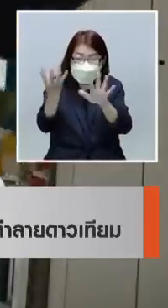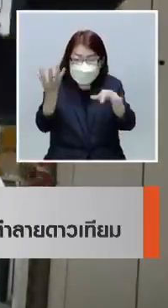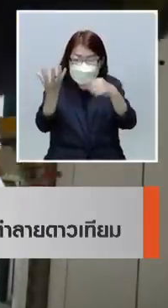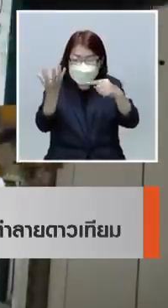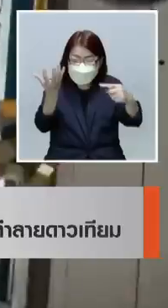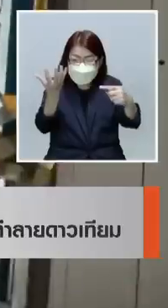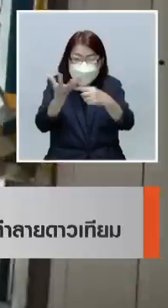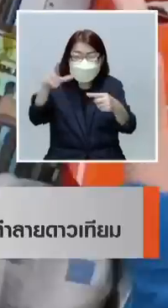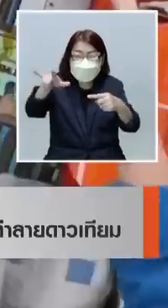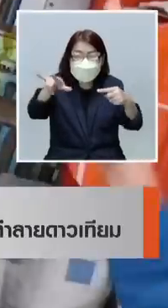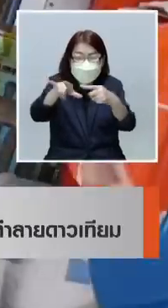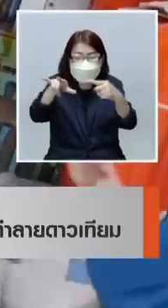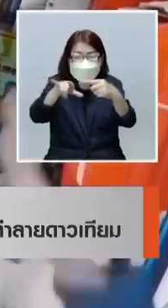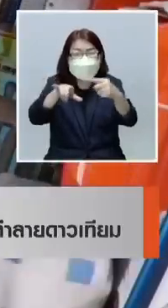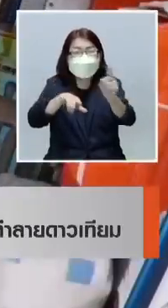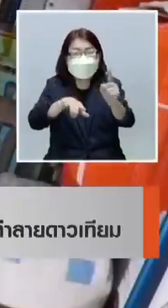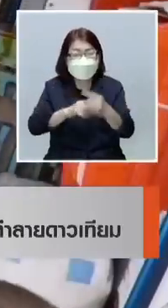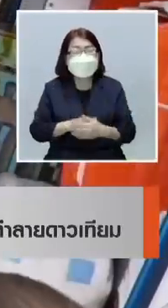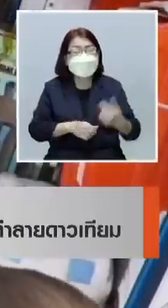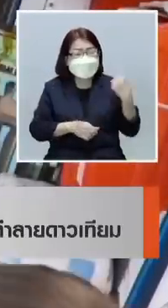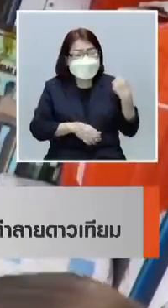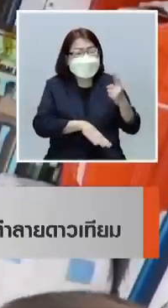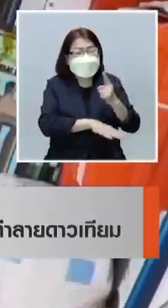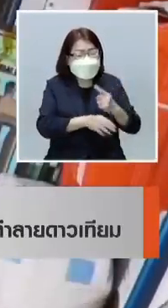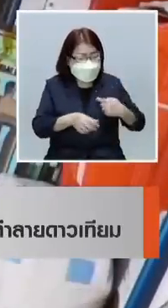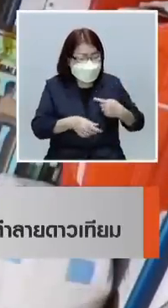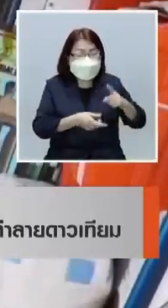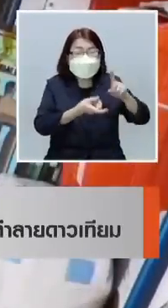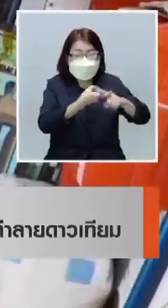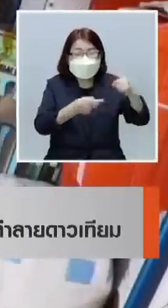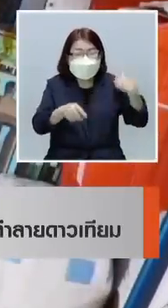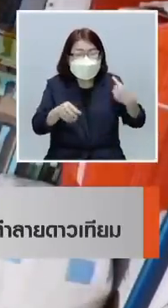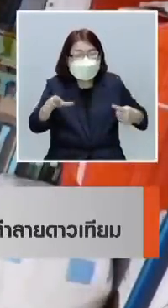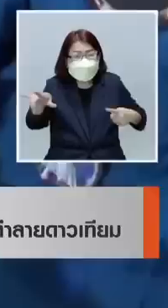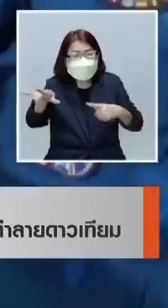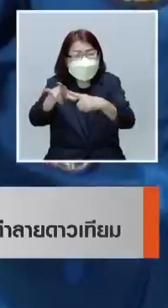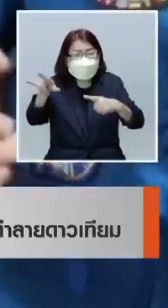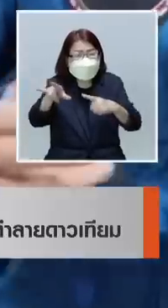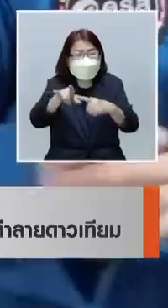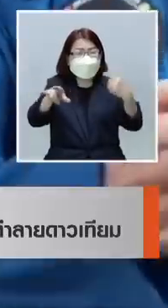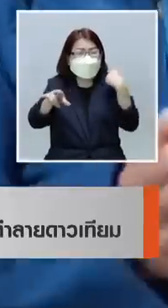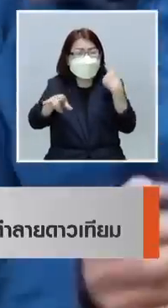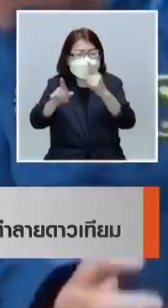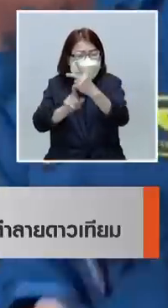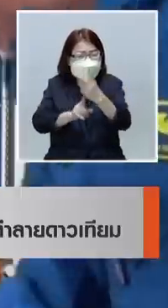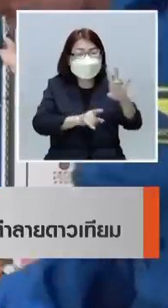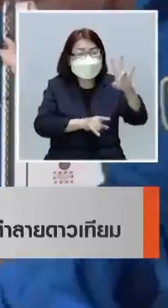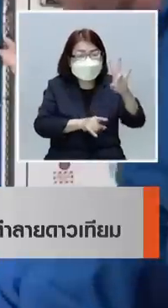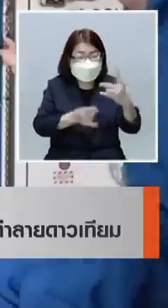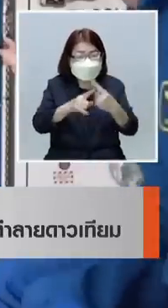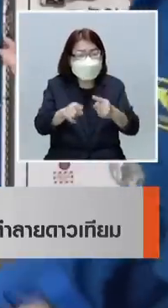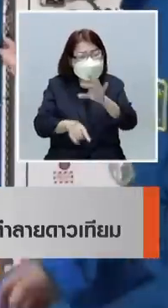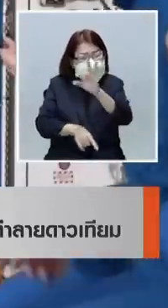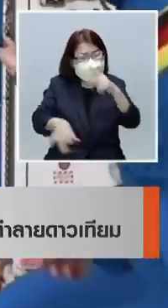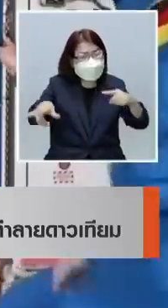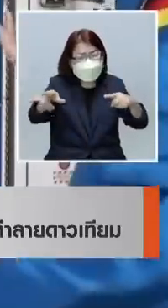ดสอบขีปนาวุธทำลายดาวเทียมเก่า1ดวงซึ่งจริงๆแล้วรัสเซียมีหลายดวงนะคะแต่เลือกยิงไป1ดวงค่ะแล้วก็ทำให้ดาวเทียมแตกออกเป็น